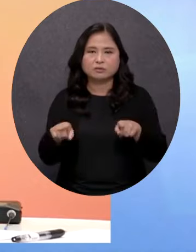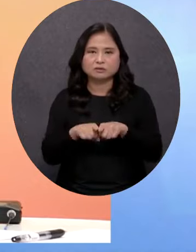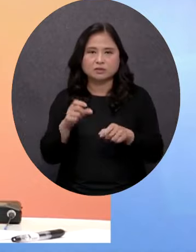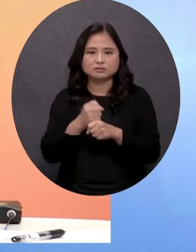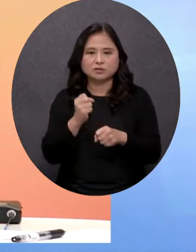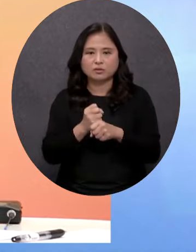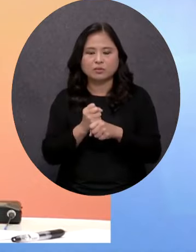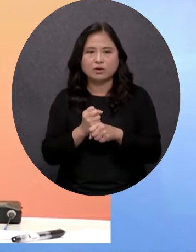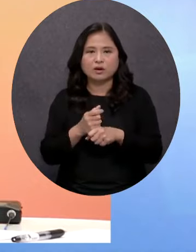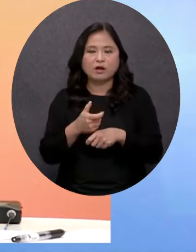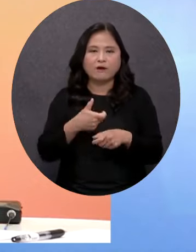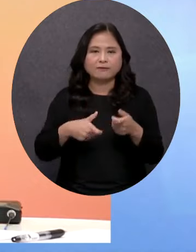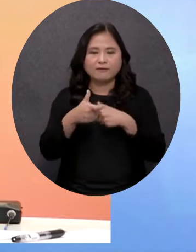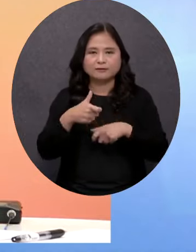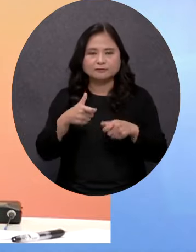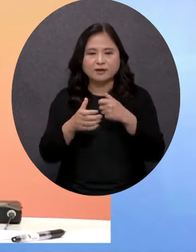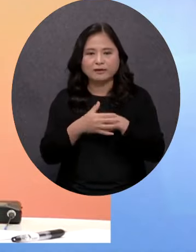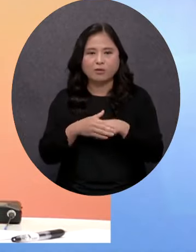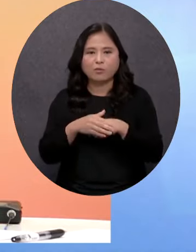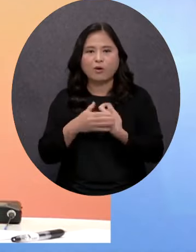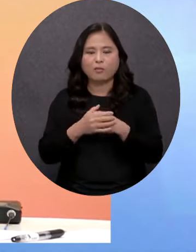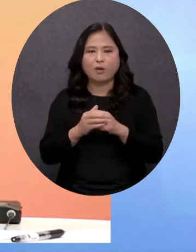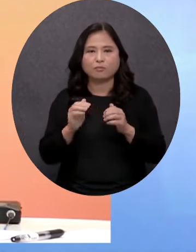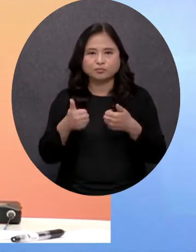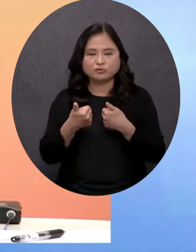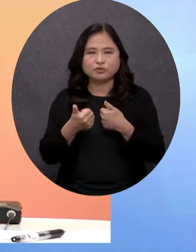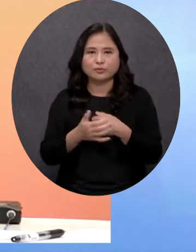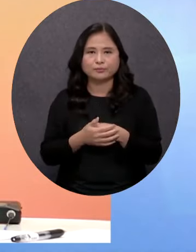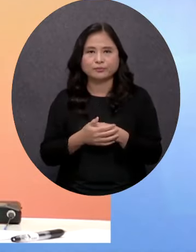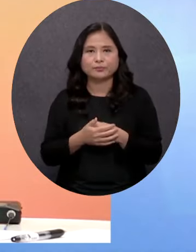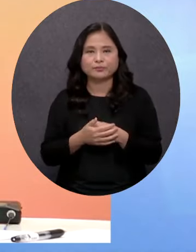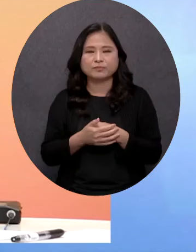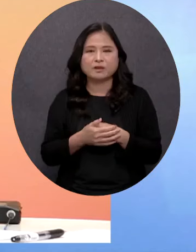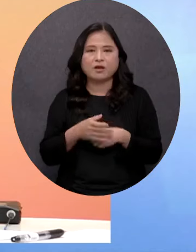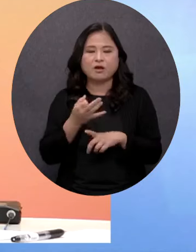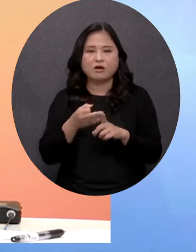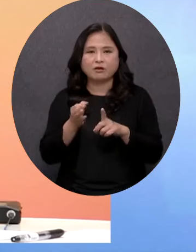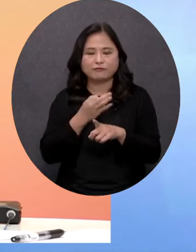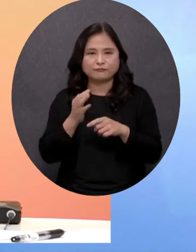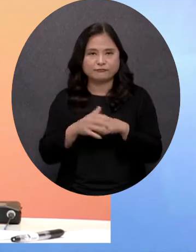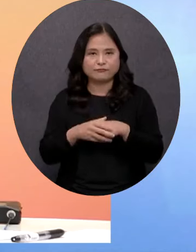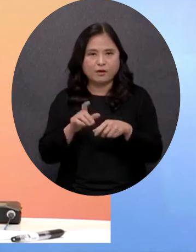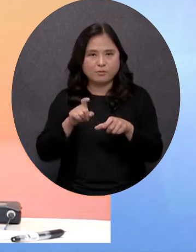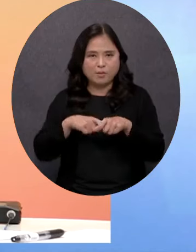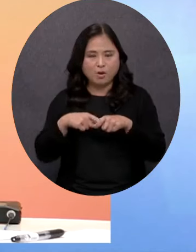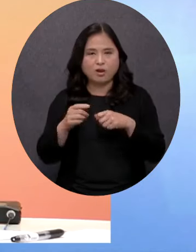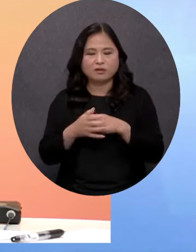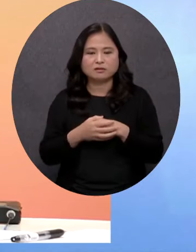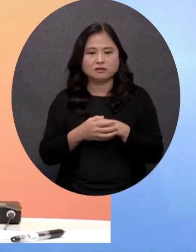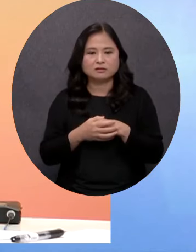有經濟規模效益。同時，我哋係非牟利嘅，我哋淨係收